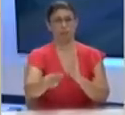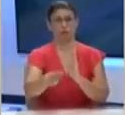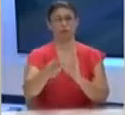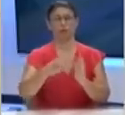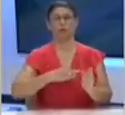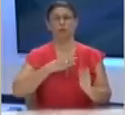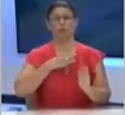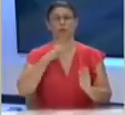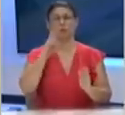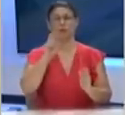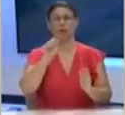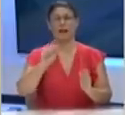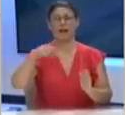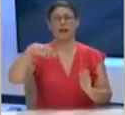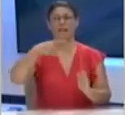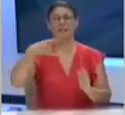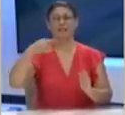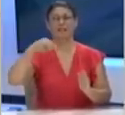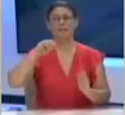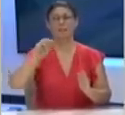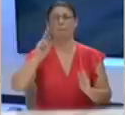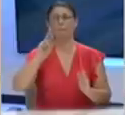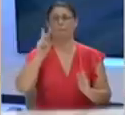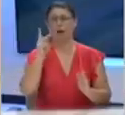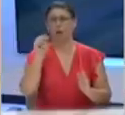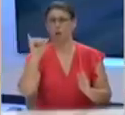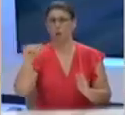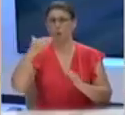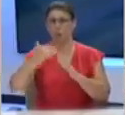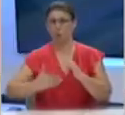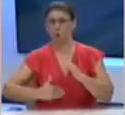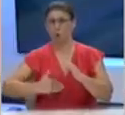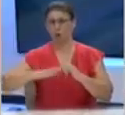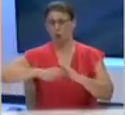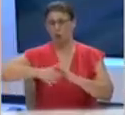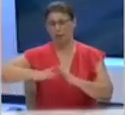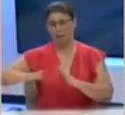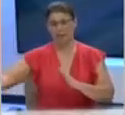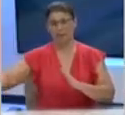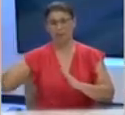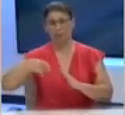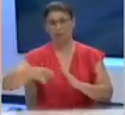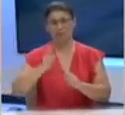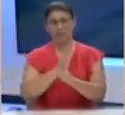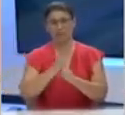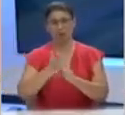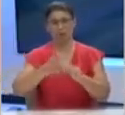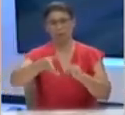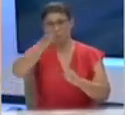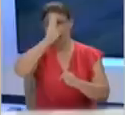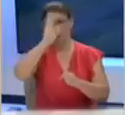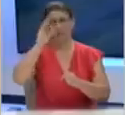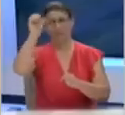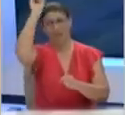στον κύριο Χατζημάρκο στην Νότιο Αιγαίο? Τα κατάφερε καλά ο κύριος Χατζημάρκος με αυτή την καταστροφή που έπαθε η